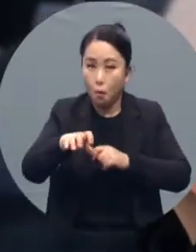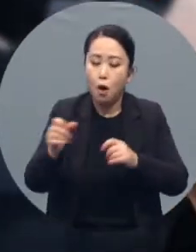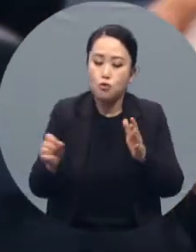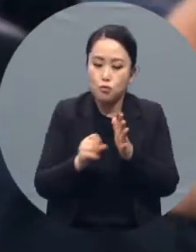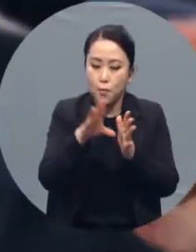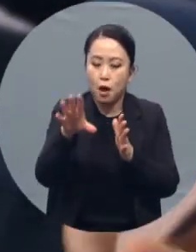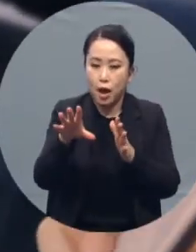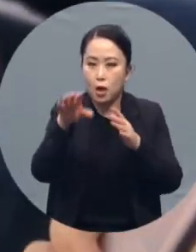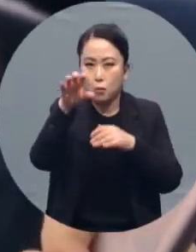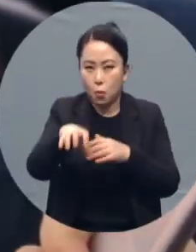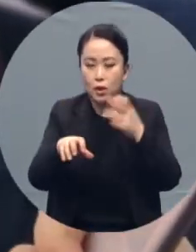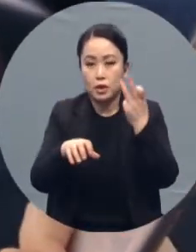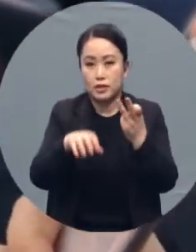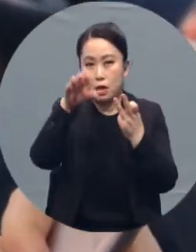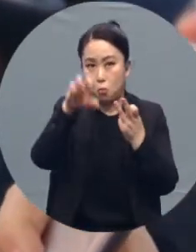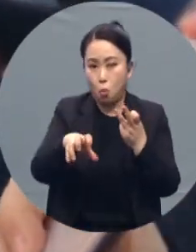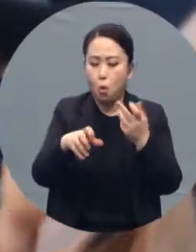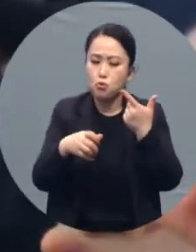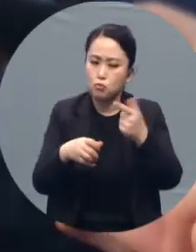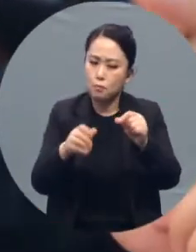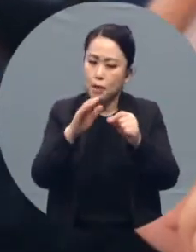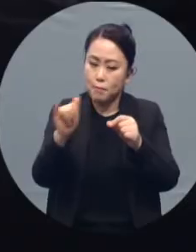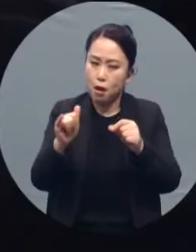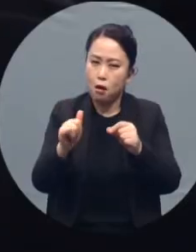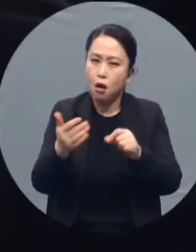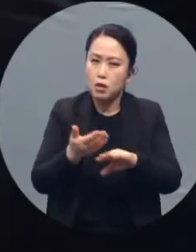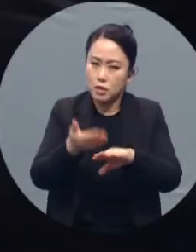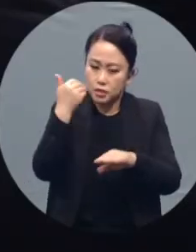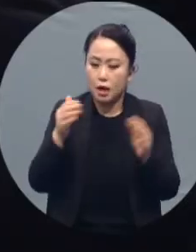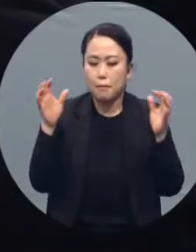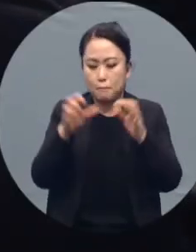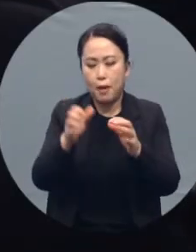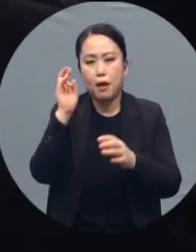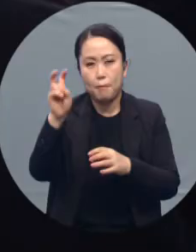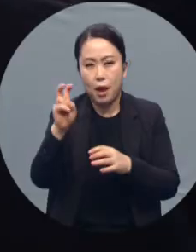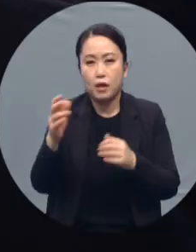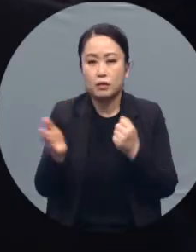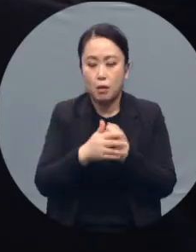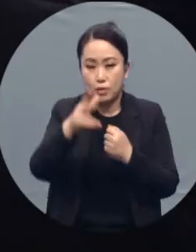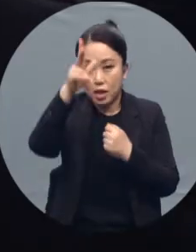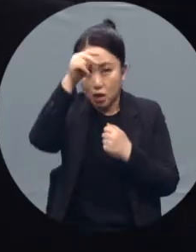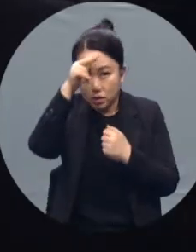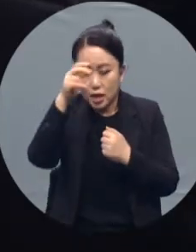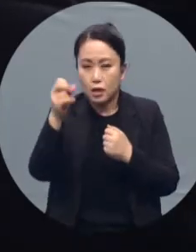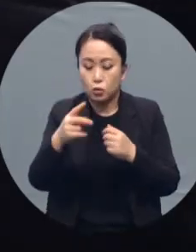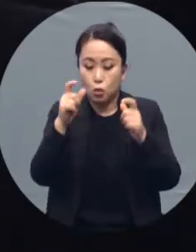13곳에 6만 명 넘게 몰릴 것으로 예상되는 가운데 경찰과 지자체는